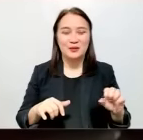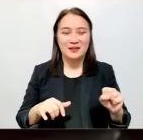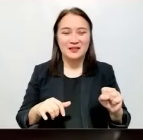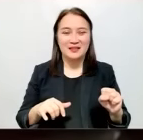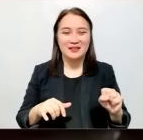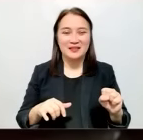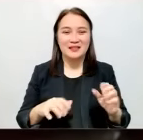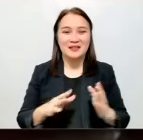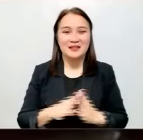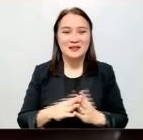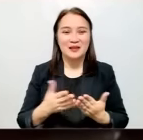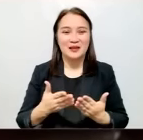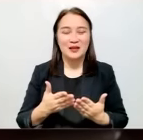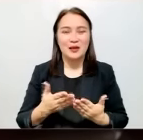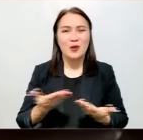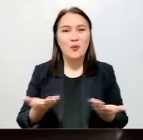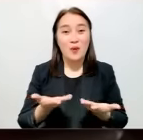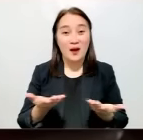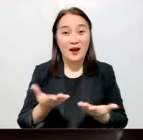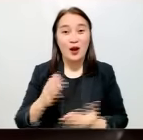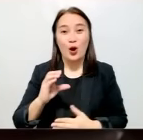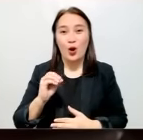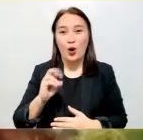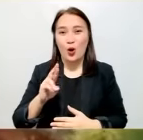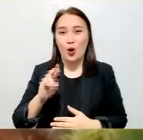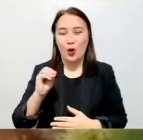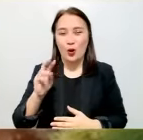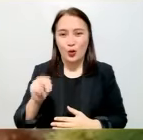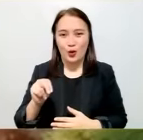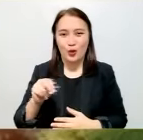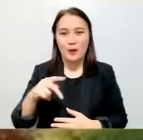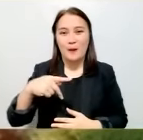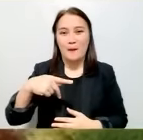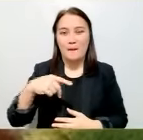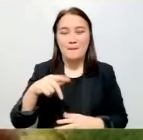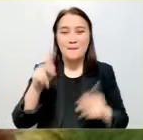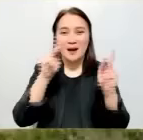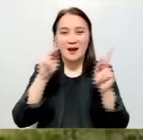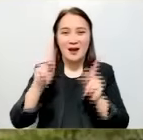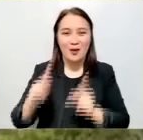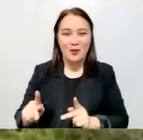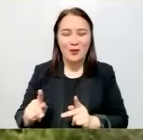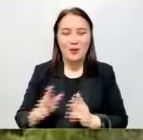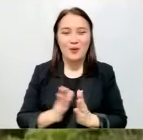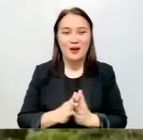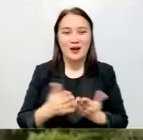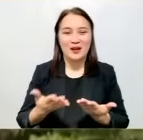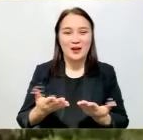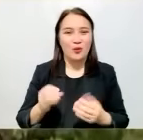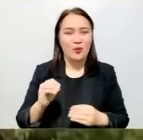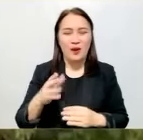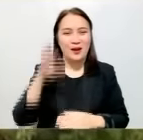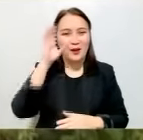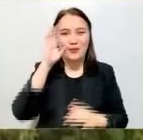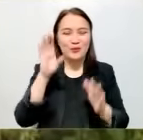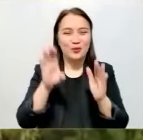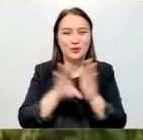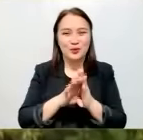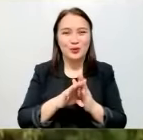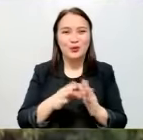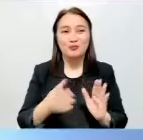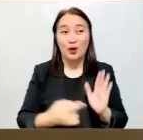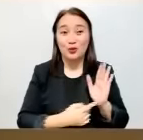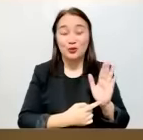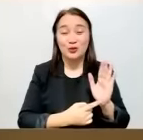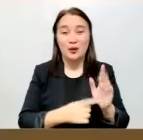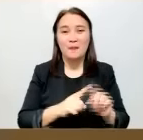Coron, Palawan kahapon. Walang ibinahagi na photos sina Jesse at Luis sa kanilang social media accounts ng kanilang kasal.